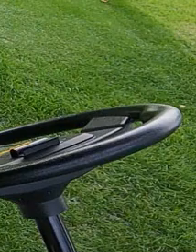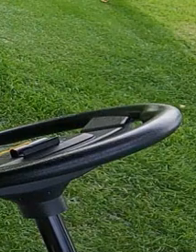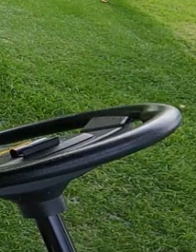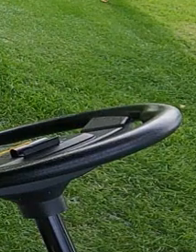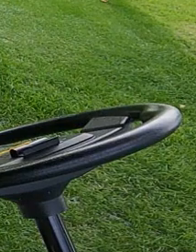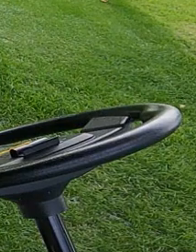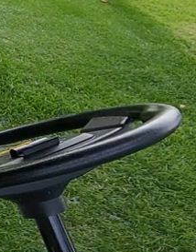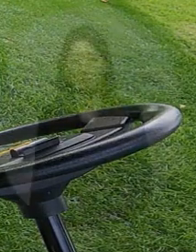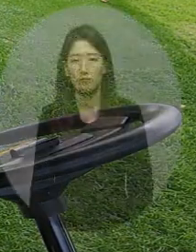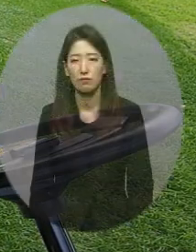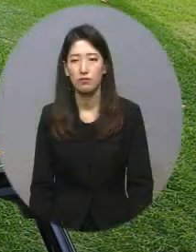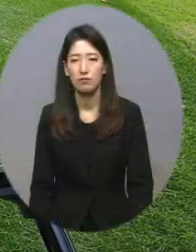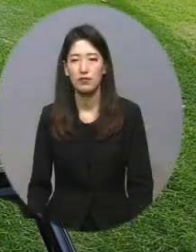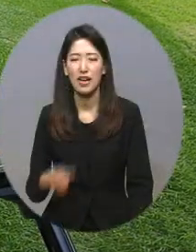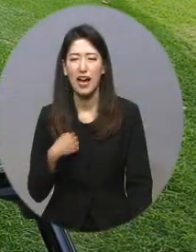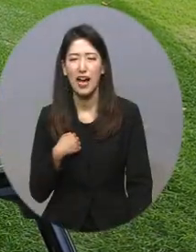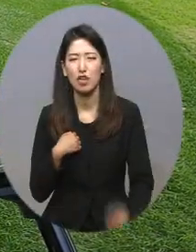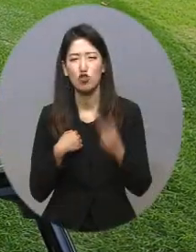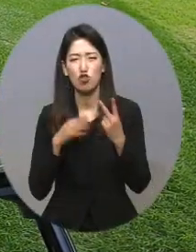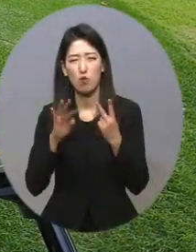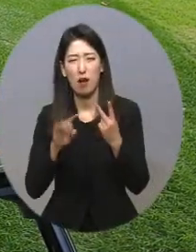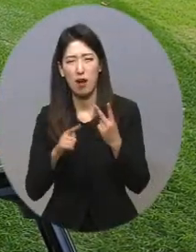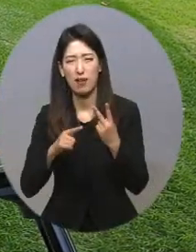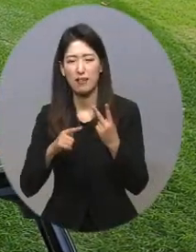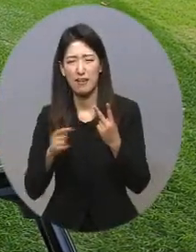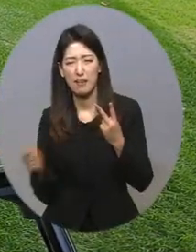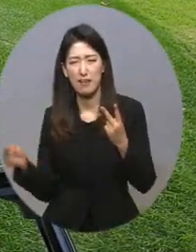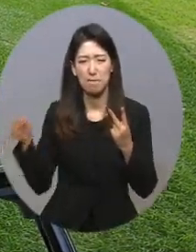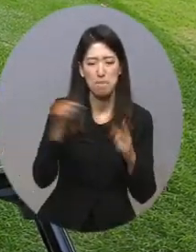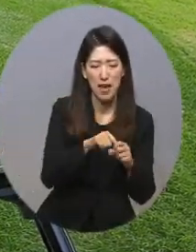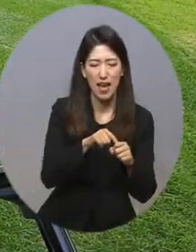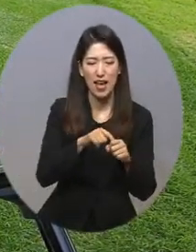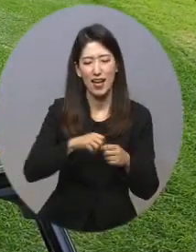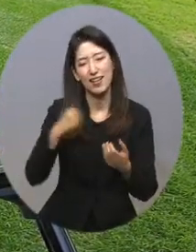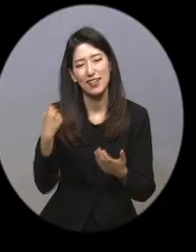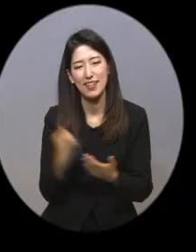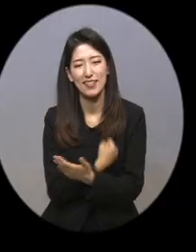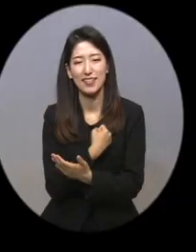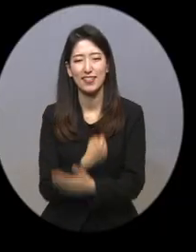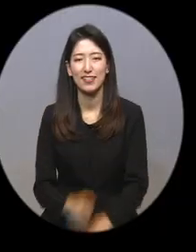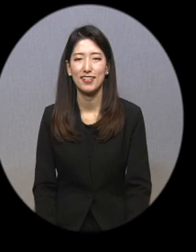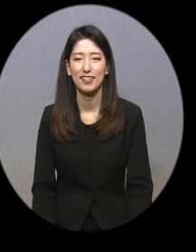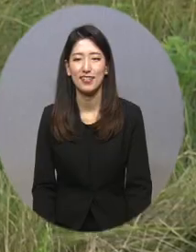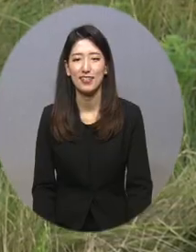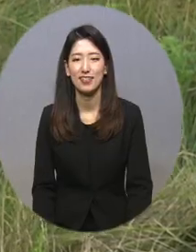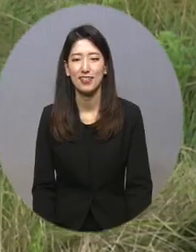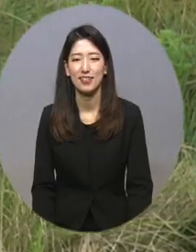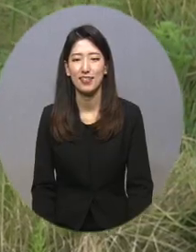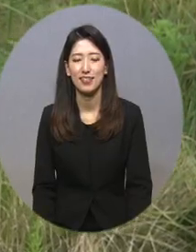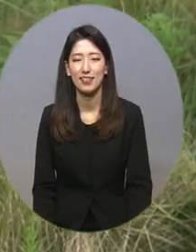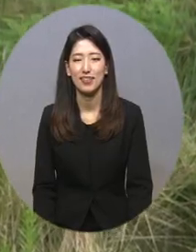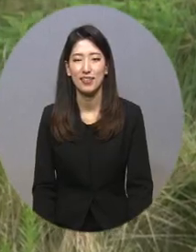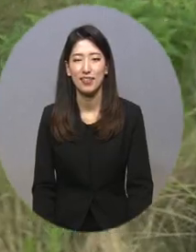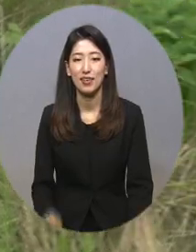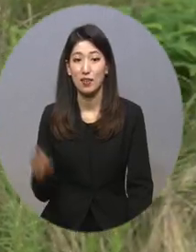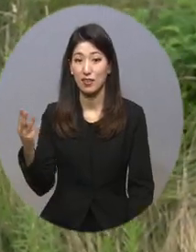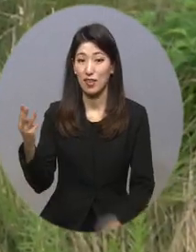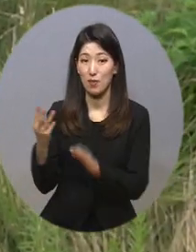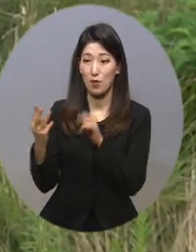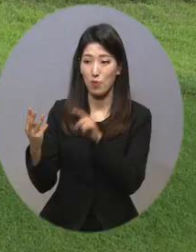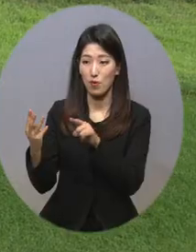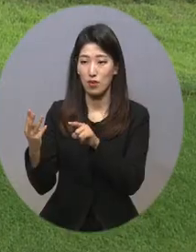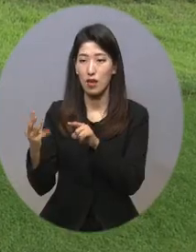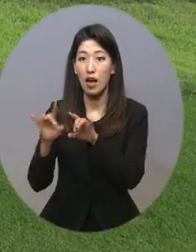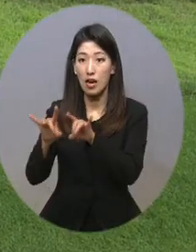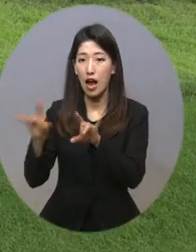아 버디를 못했다. 아 까비. 야 까비 그린 스킬이 하나마다 다 틀리네. 보니까 각계전투 하니까 안